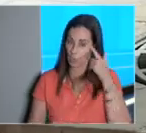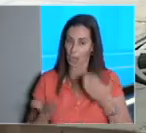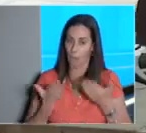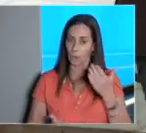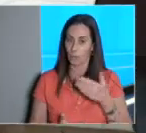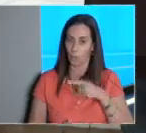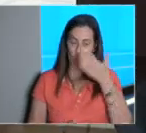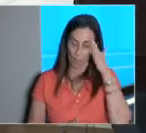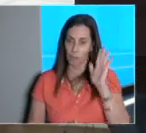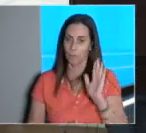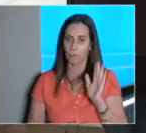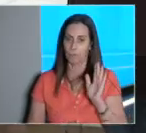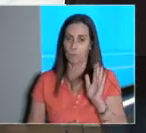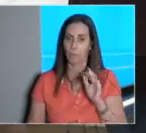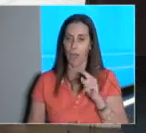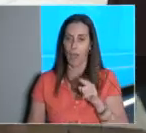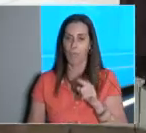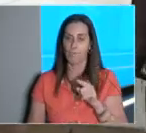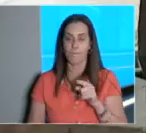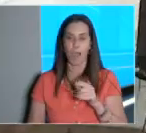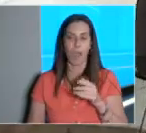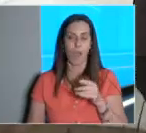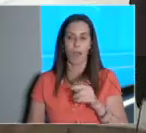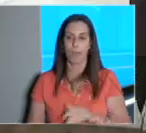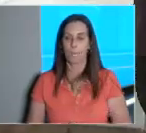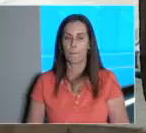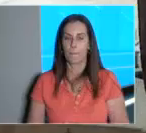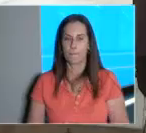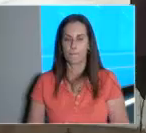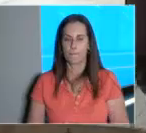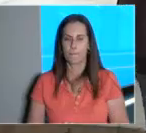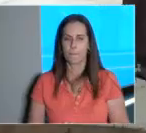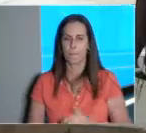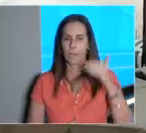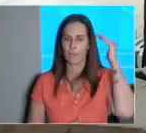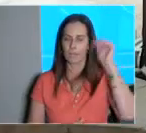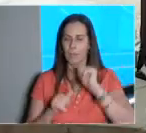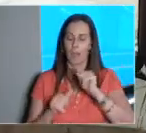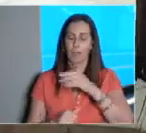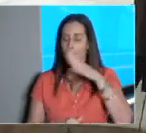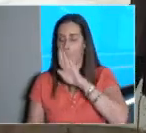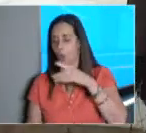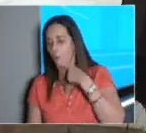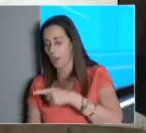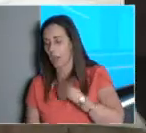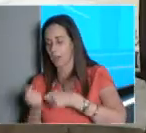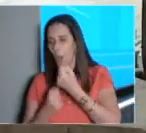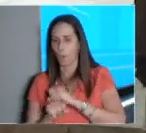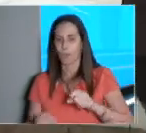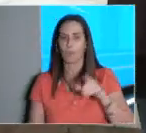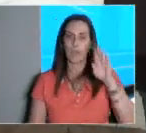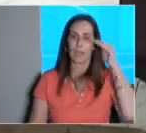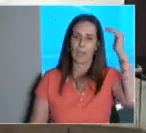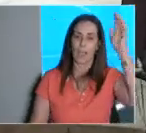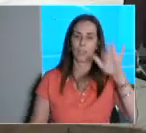שלא, אנחנו לא מכירים אותה חיים, נכון? כן, אבל נתניהו אומר, אני נגד מדינה פלסטינית, גנץ הוא בעד מדינה פלסטינית. נתניהו אומר, אני כלכלה חופשית,